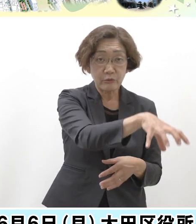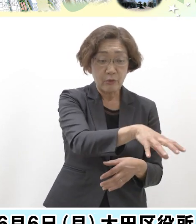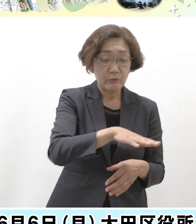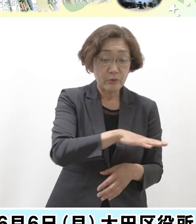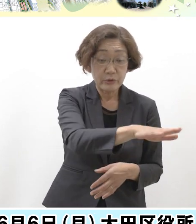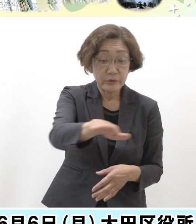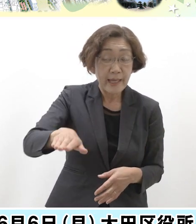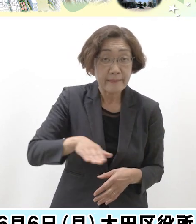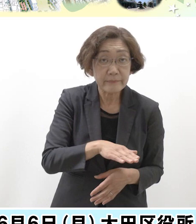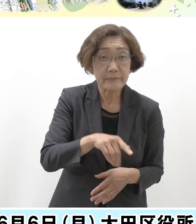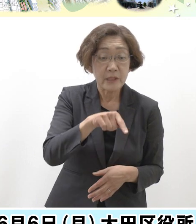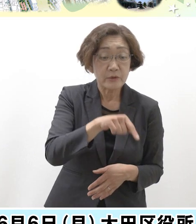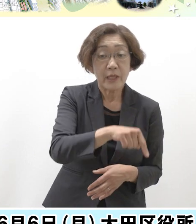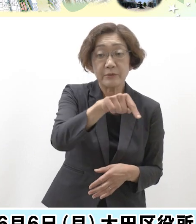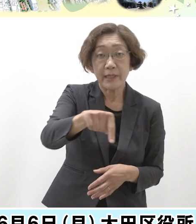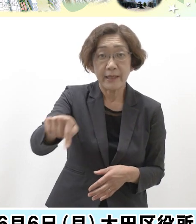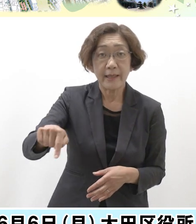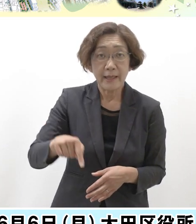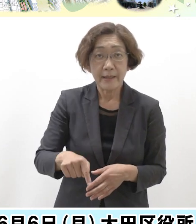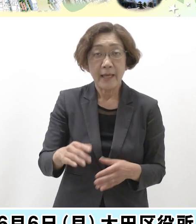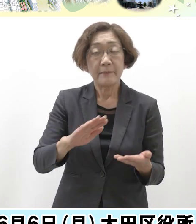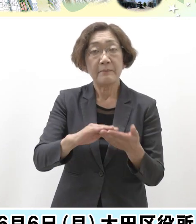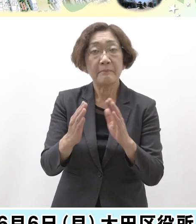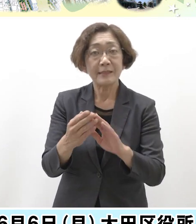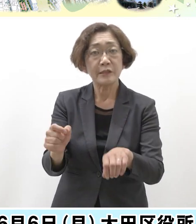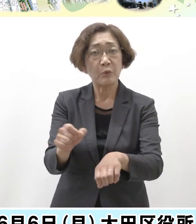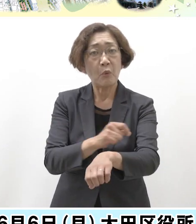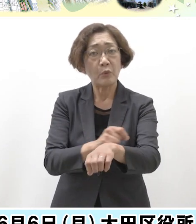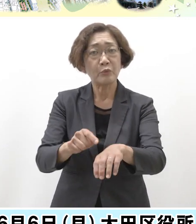とに町の特性が異なります。